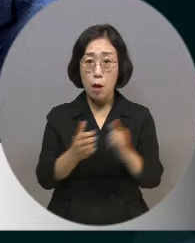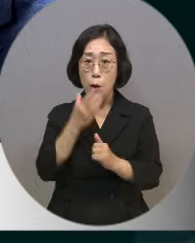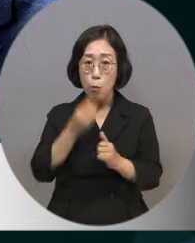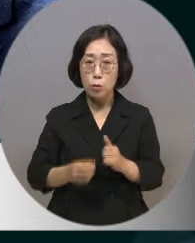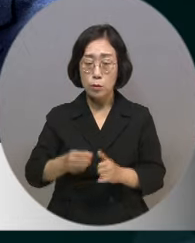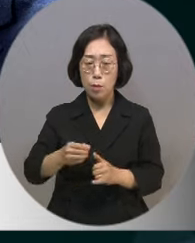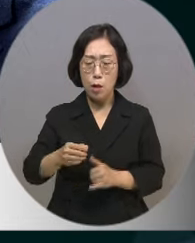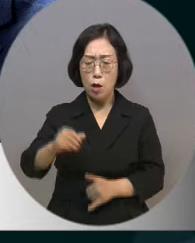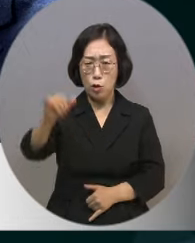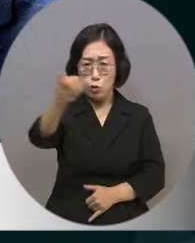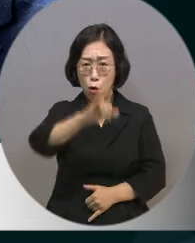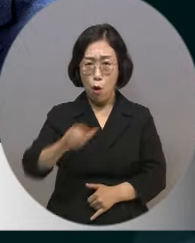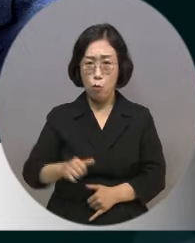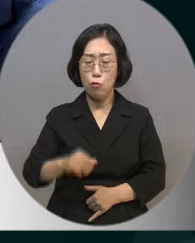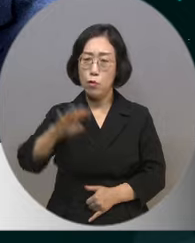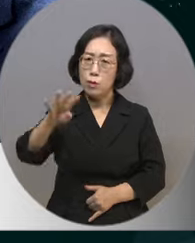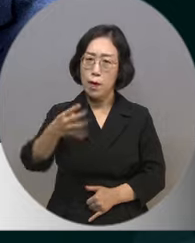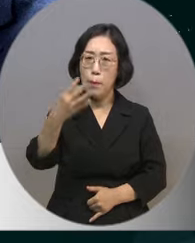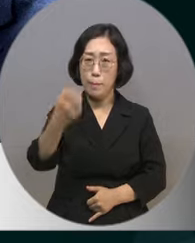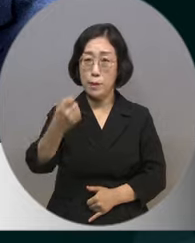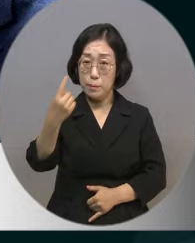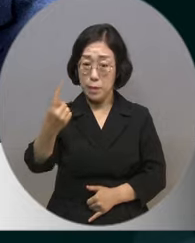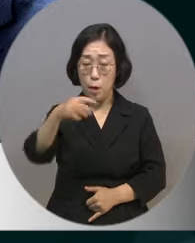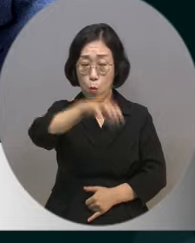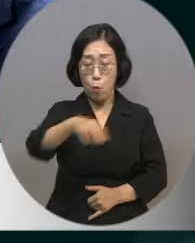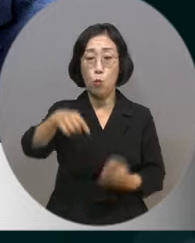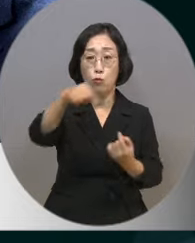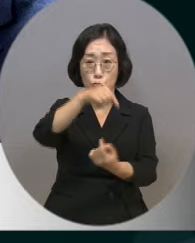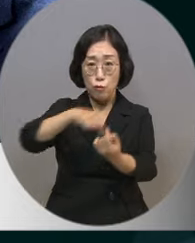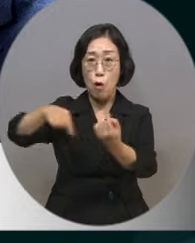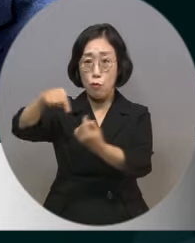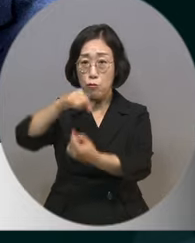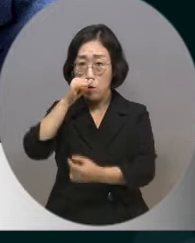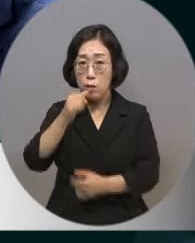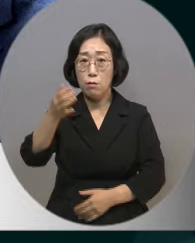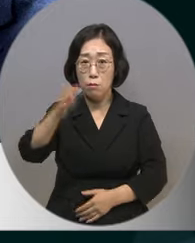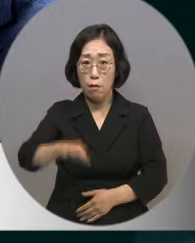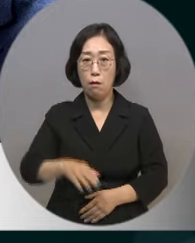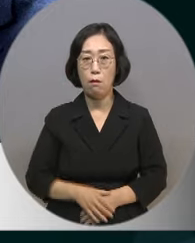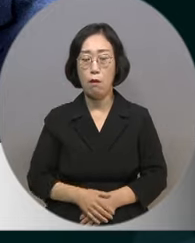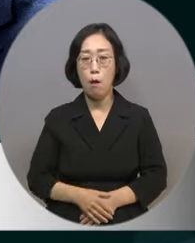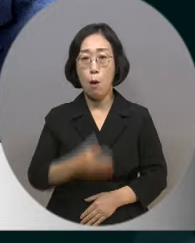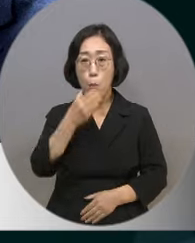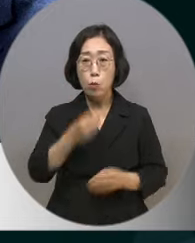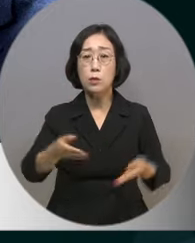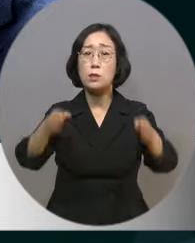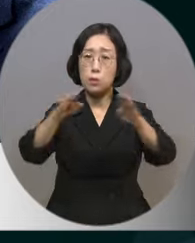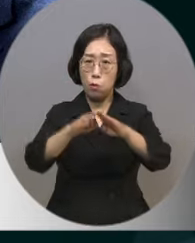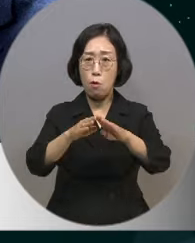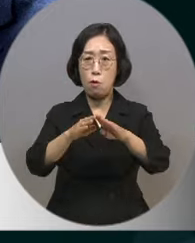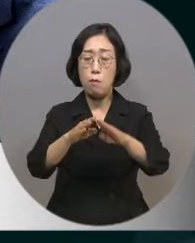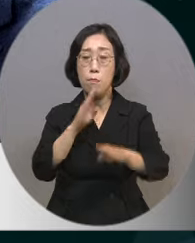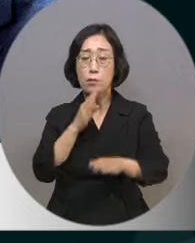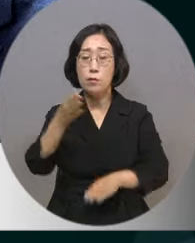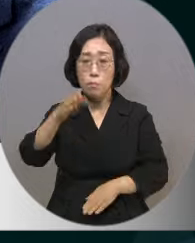한 481개소가 운영이 되는데 우리나라 이제 대표적인 복지시설에도